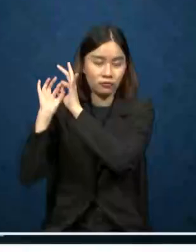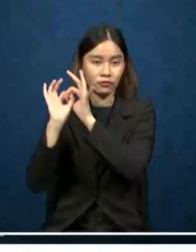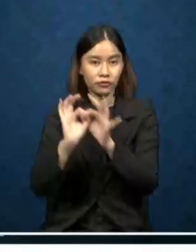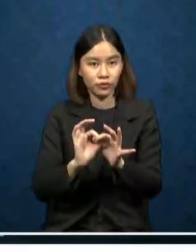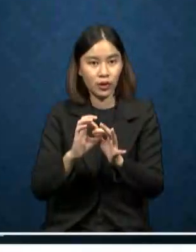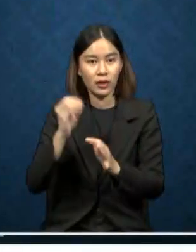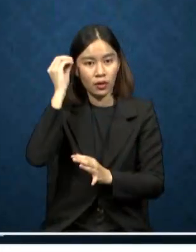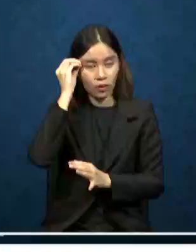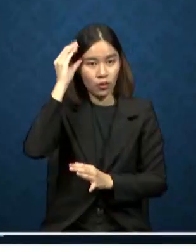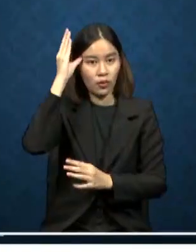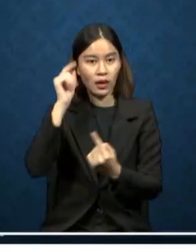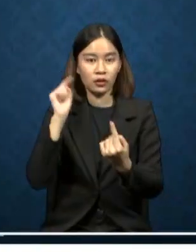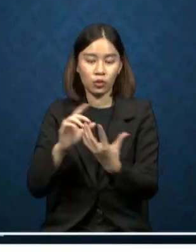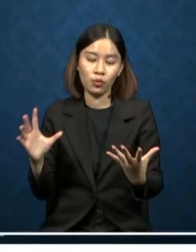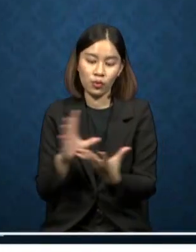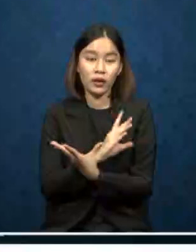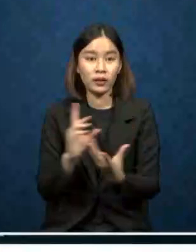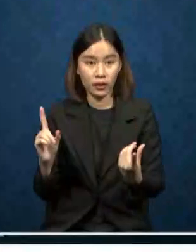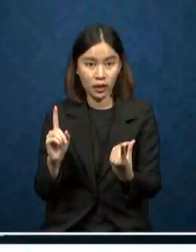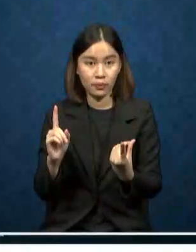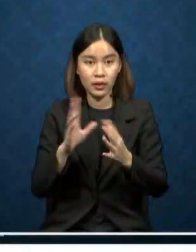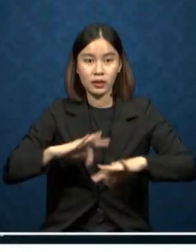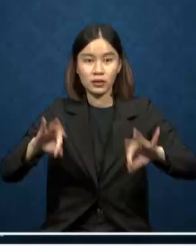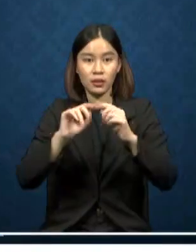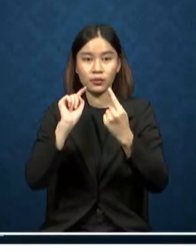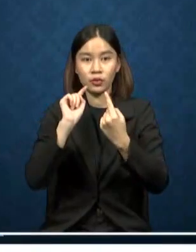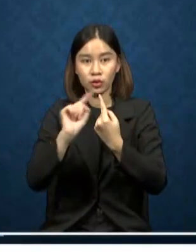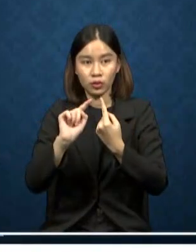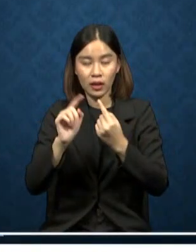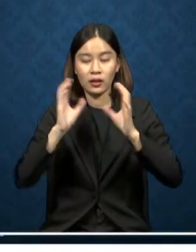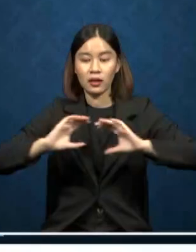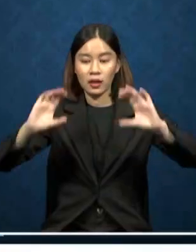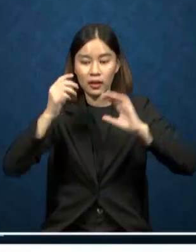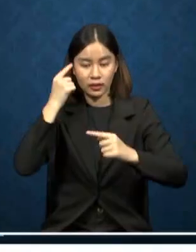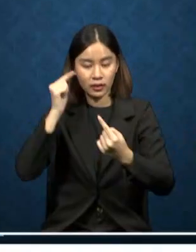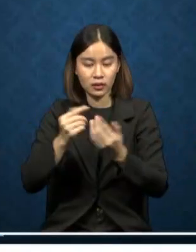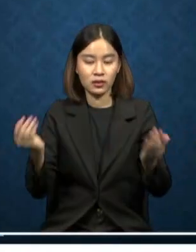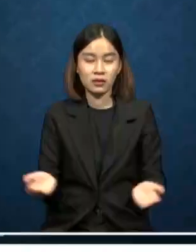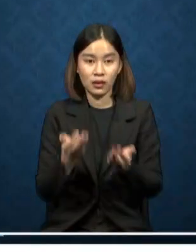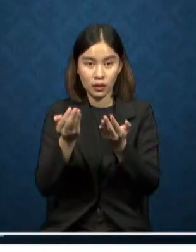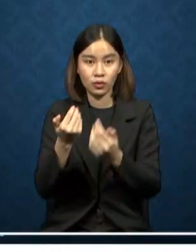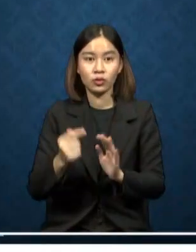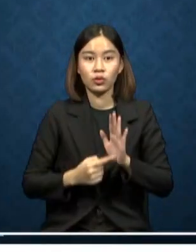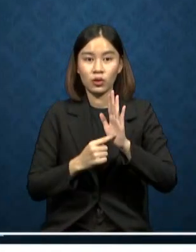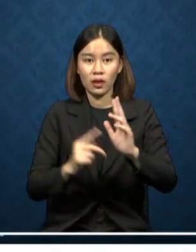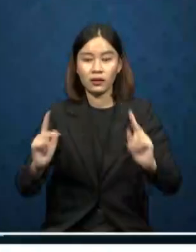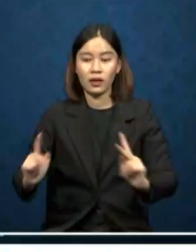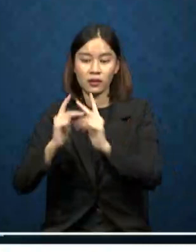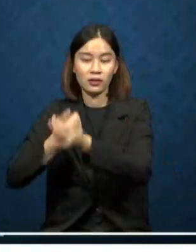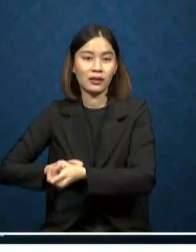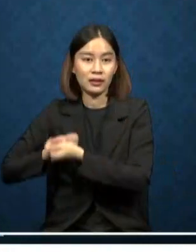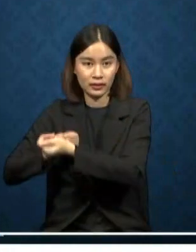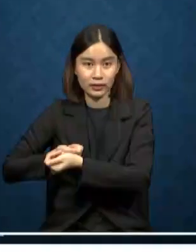ปัญญาสืบทอดทางวัฒนธรรมดังนั้นทางภาครัฐนะคะควรให้การสนับสนุนเช่นกระทรวงเกษตรและ